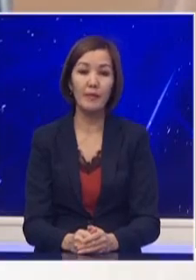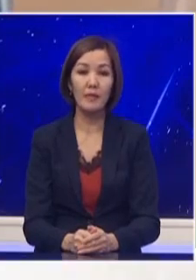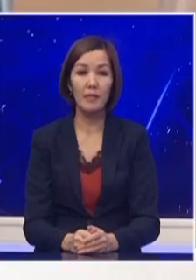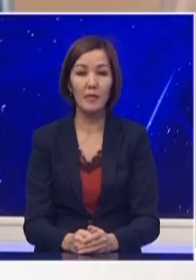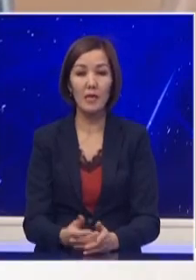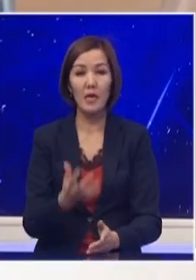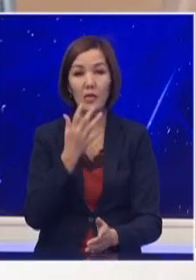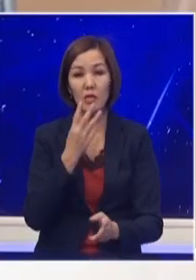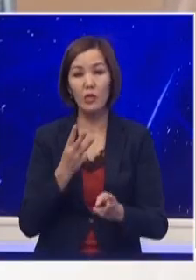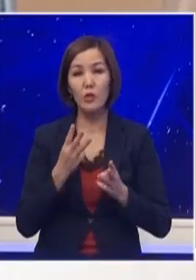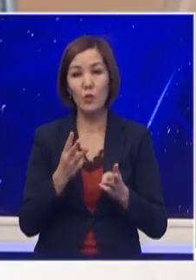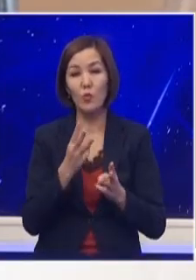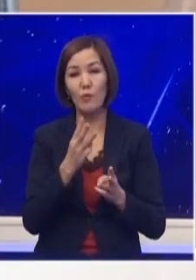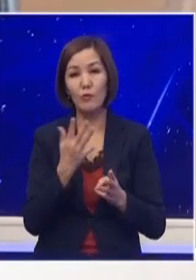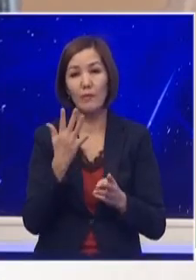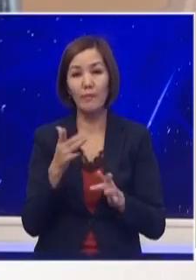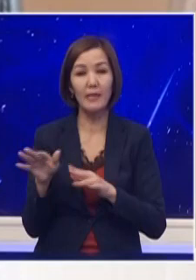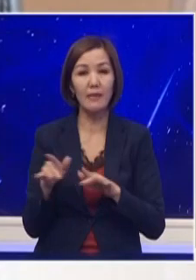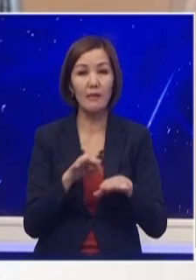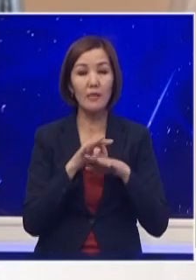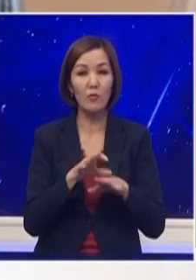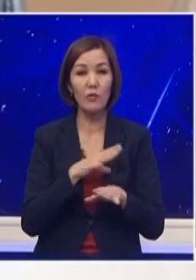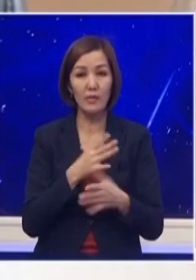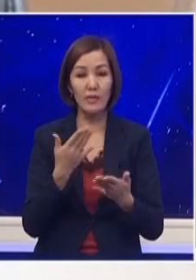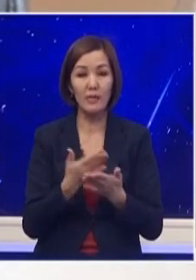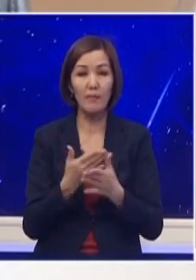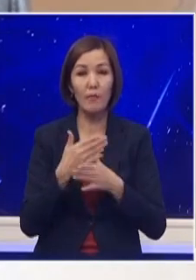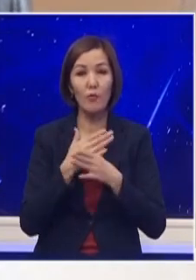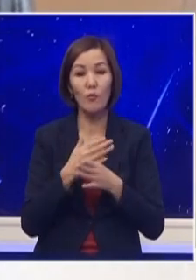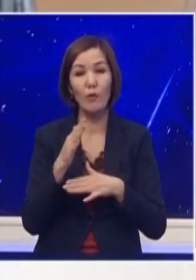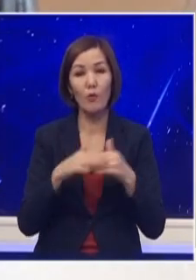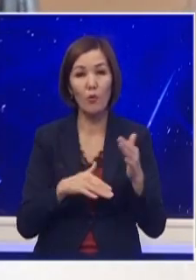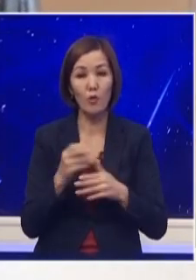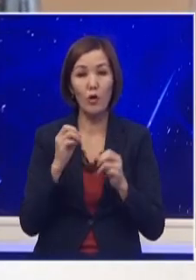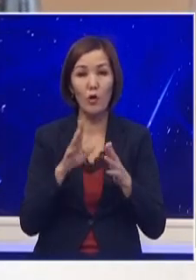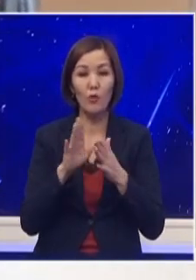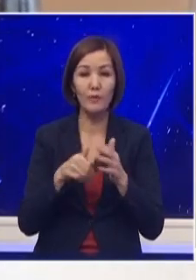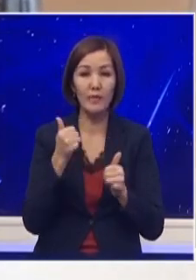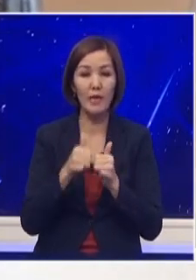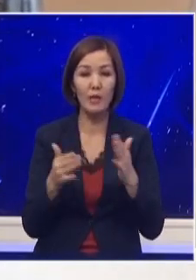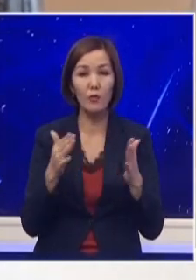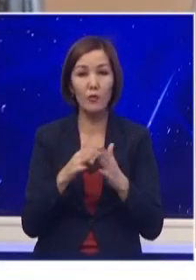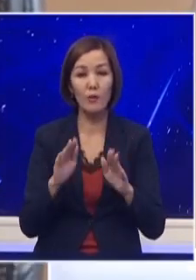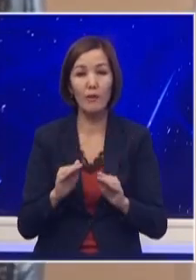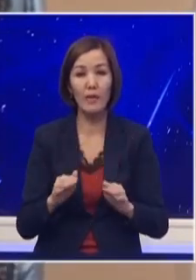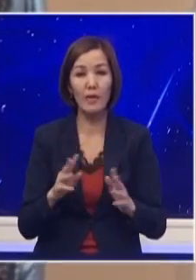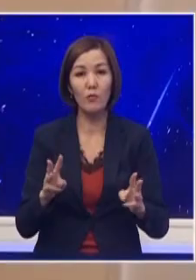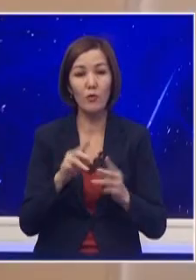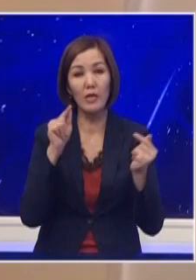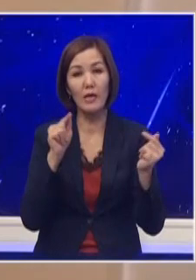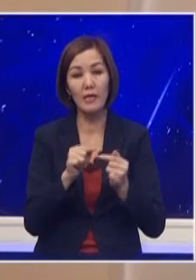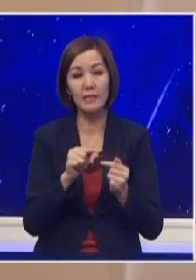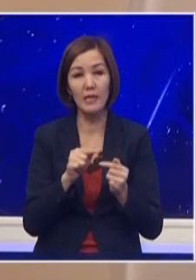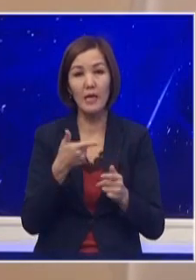Жылыту маусымында біз 5 акция өткіздік. Атап өтетін болсақ, көмек қолы, қауіпсіздік әр үйде, балалар өртке қарсы, көмір